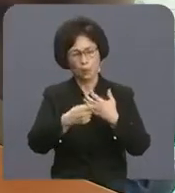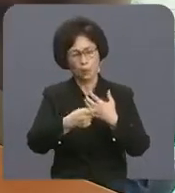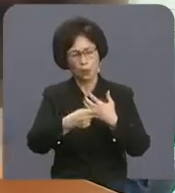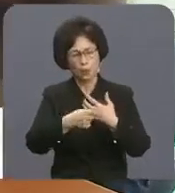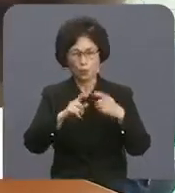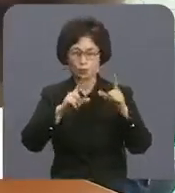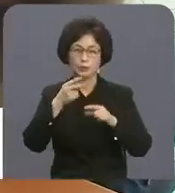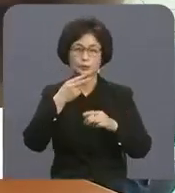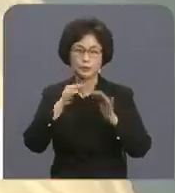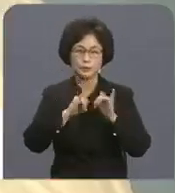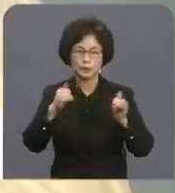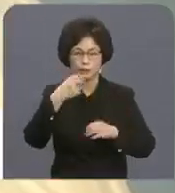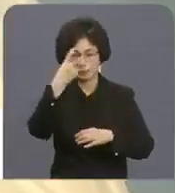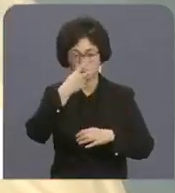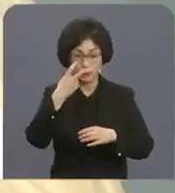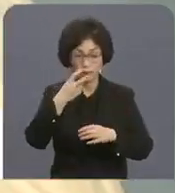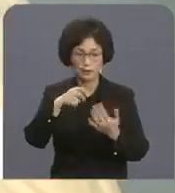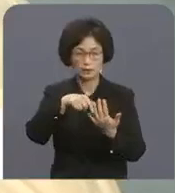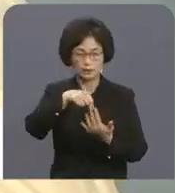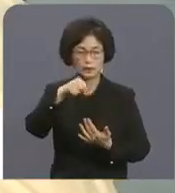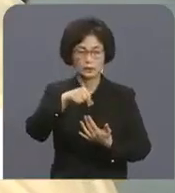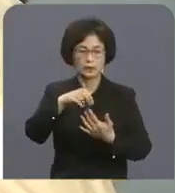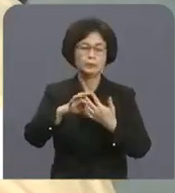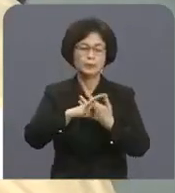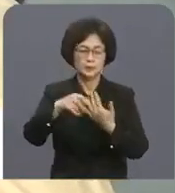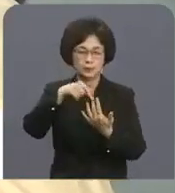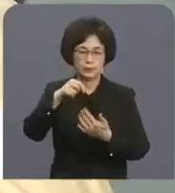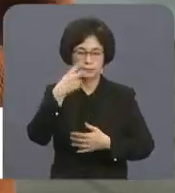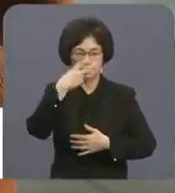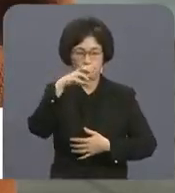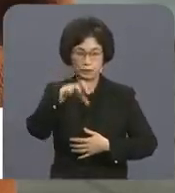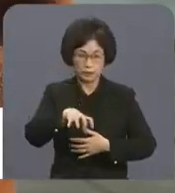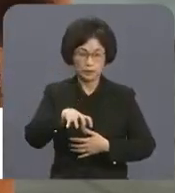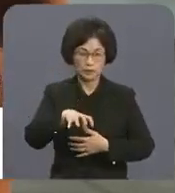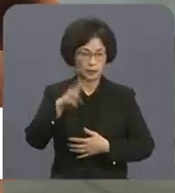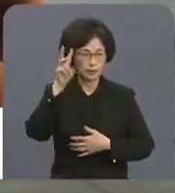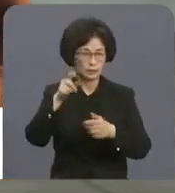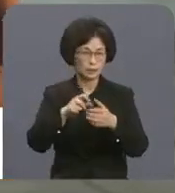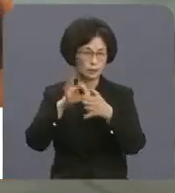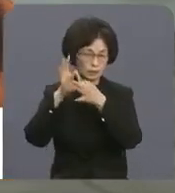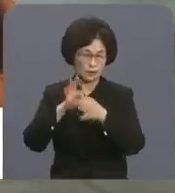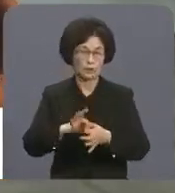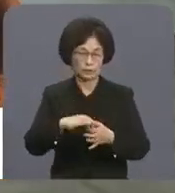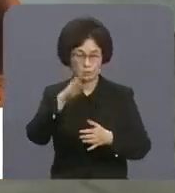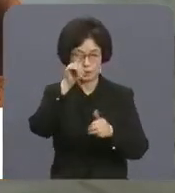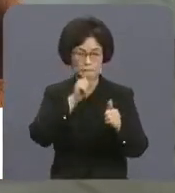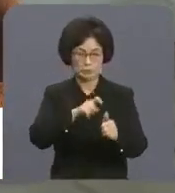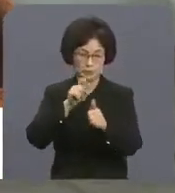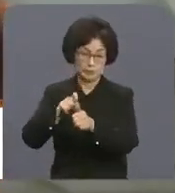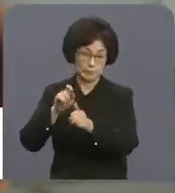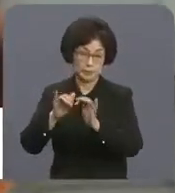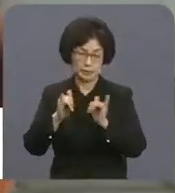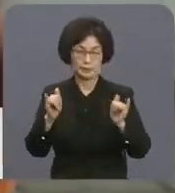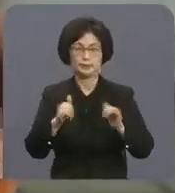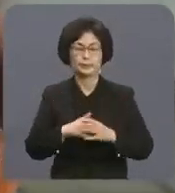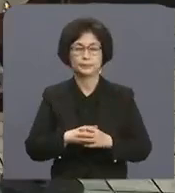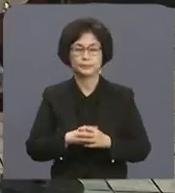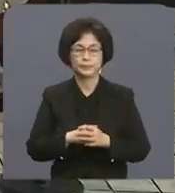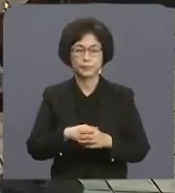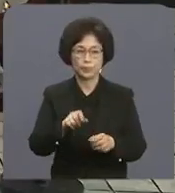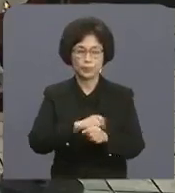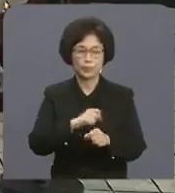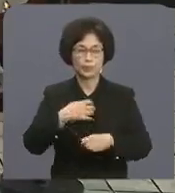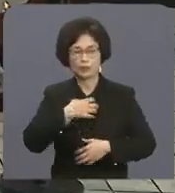역학적 연관성이 없는 이들을 검사하는 임시선별검사소에서도 사흘 연속으로 확진자가 나왔습니다.